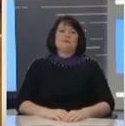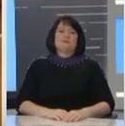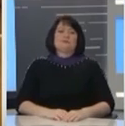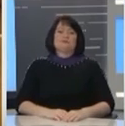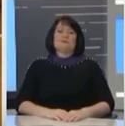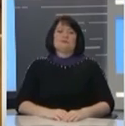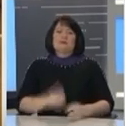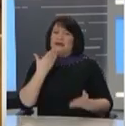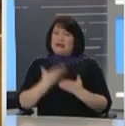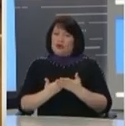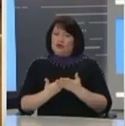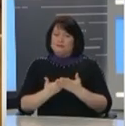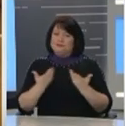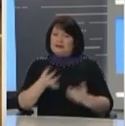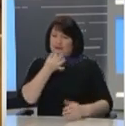Ολοκληρώνω λοιπόν λέγοντας,